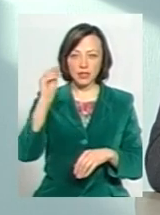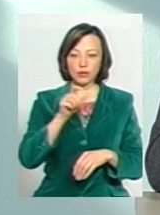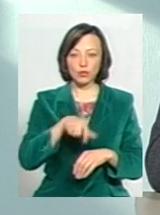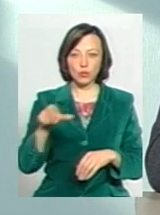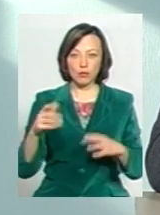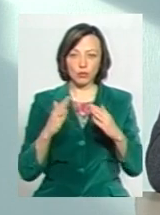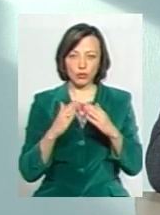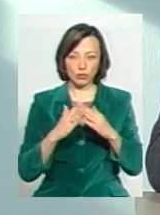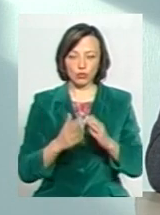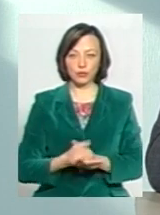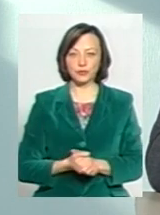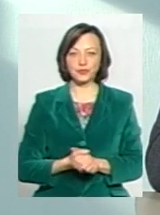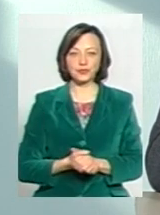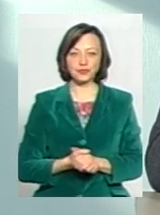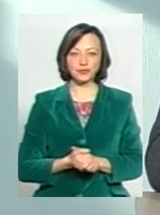будинку.